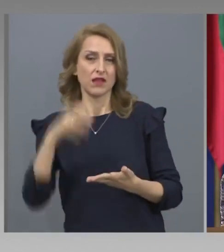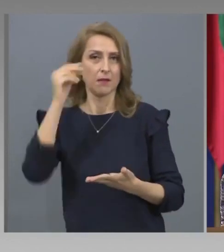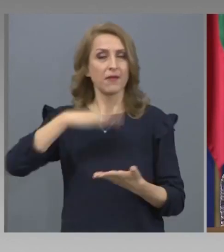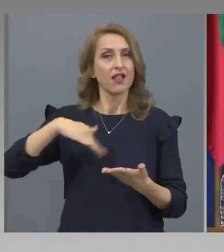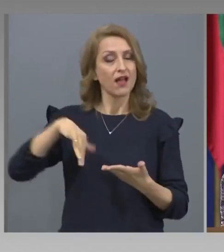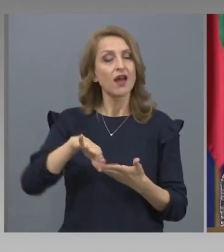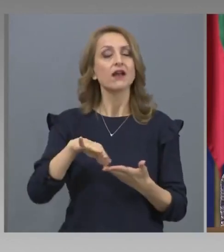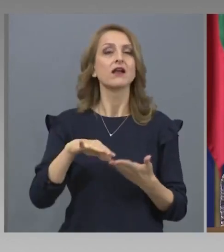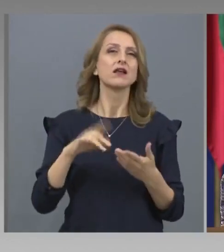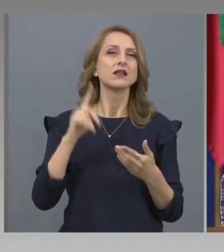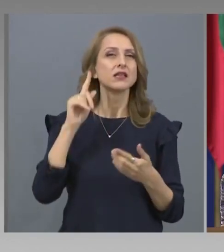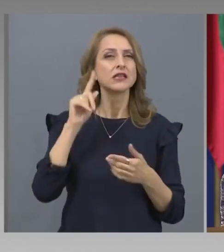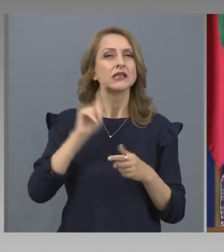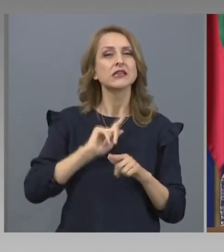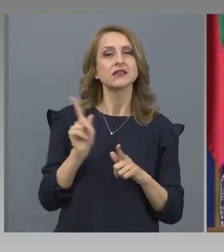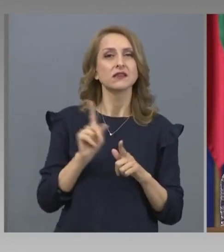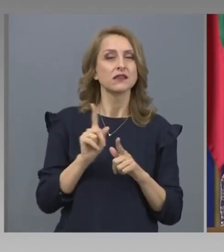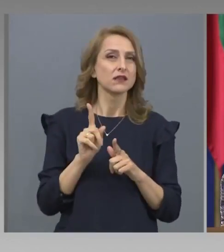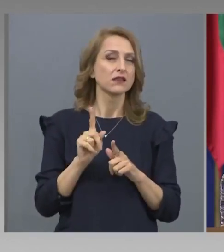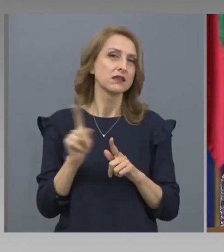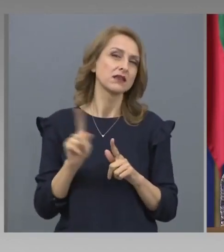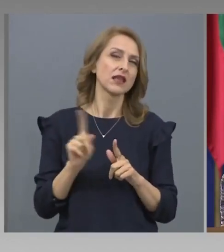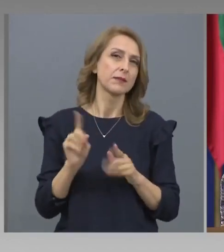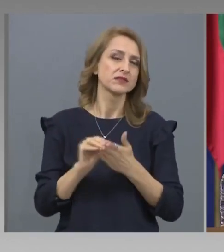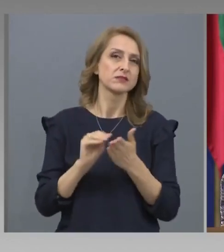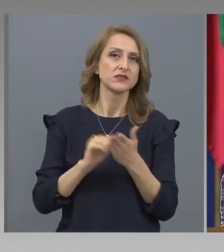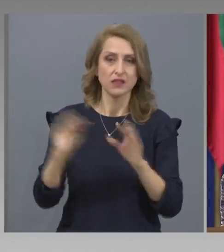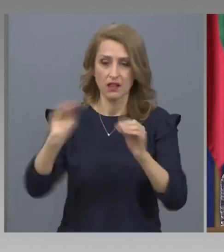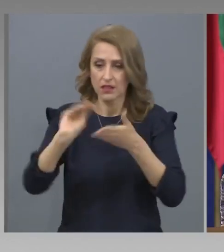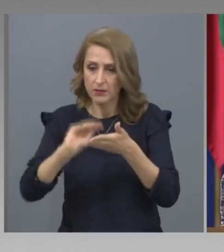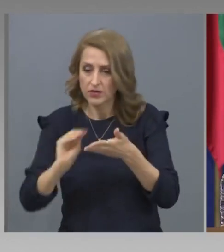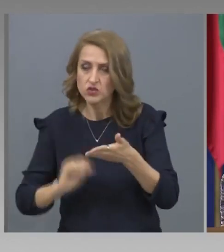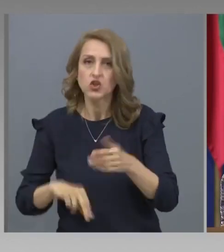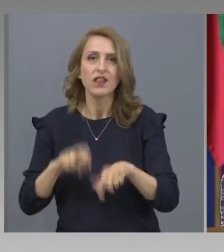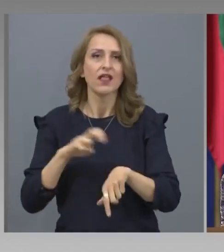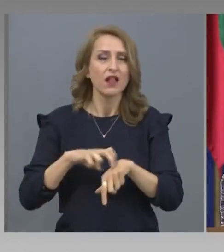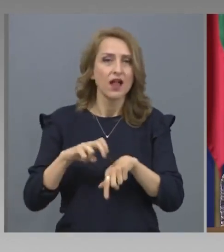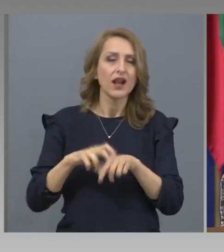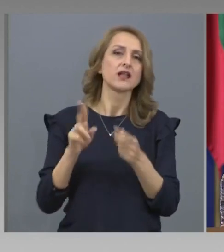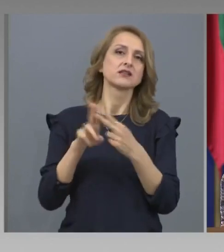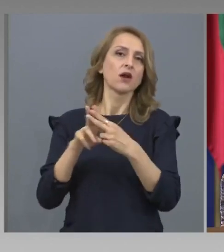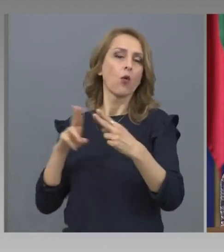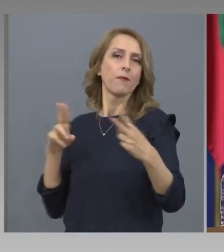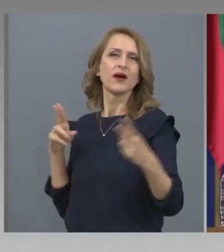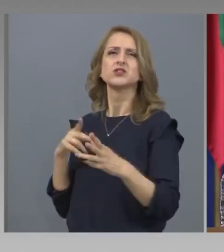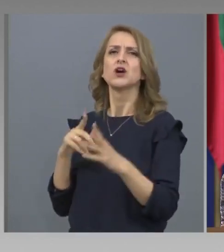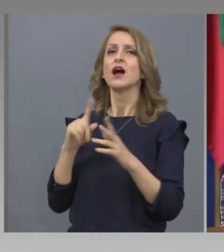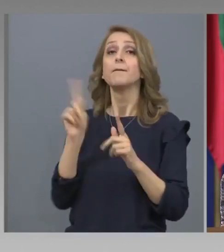тези декларации, които трябват по 10 минути и правят опашки.